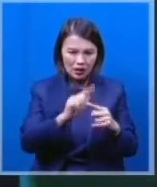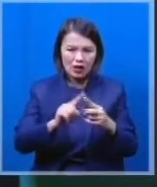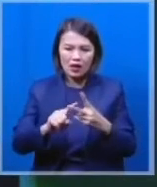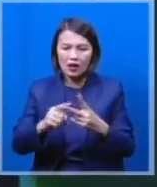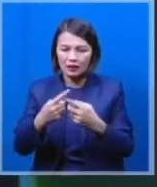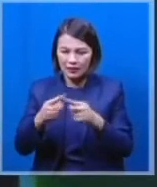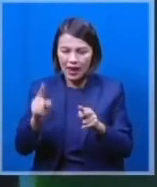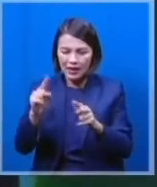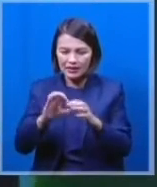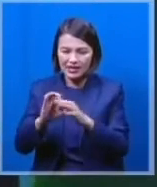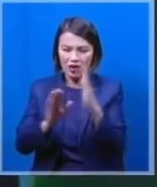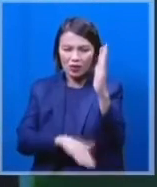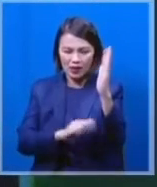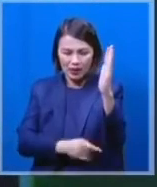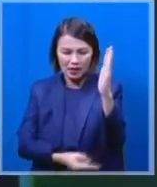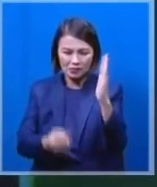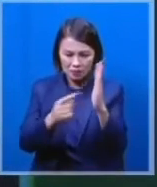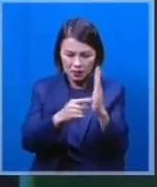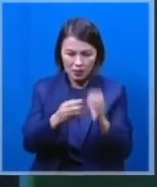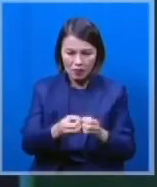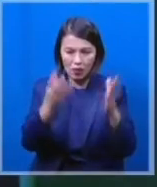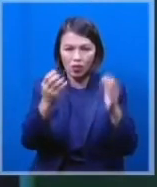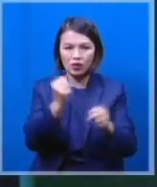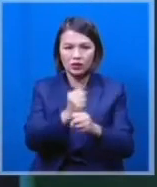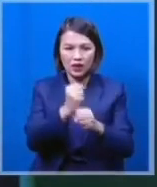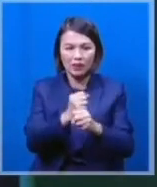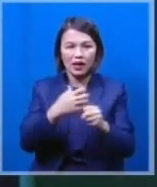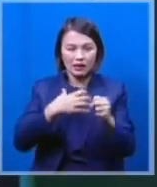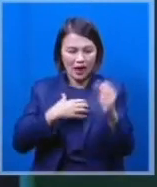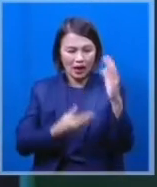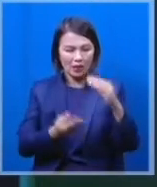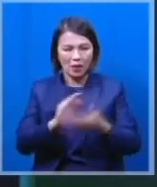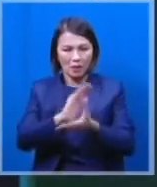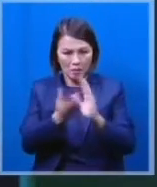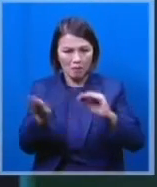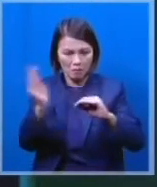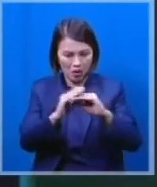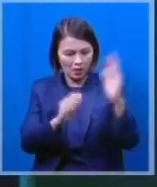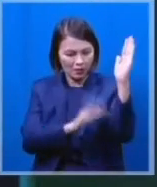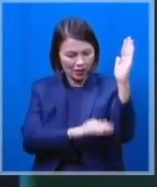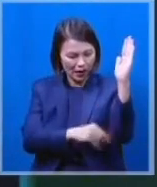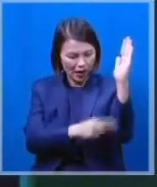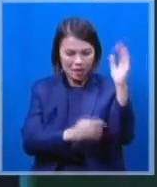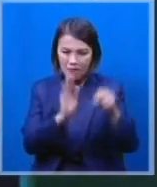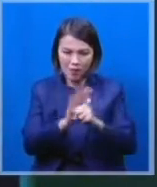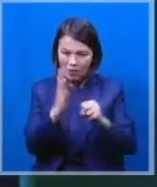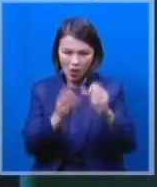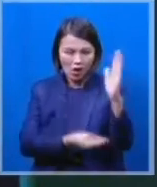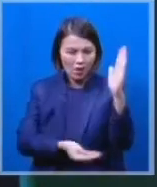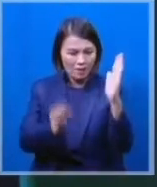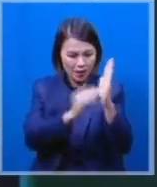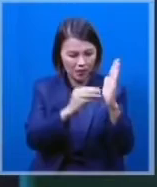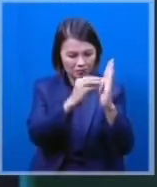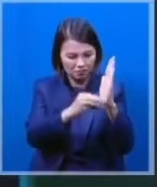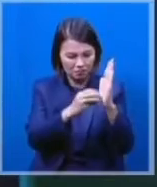าน่าจะมีความเชื่อมโยงกันเพราะเขาต้องการจะขยายพื้นที่การก่อเหตุหรือเป็นพื้นที่ที่ดูแล้วไม่มีความมั่น